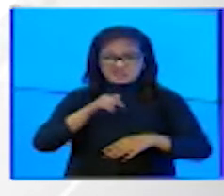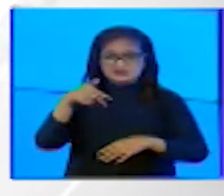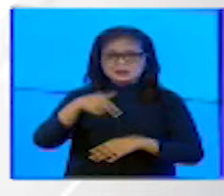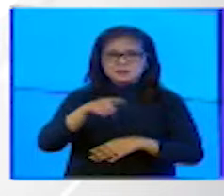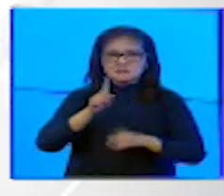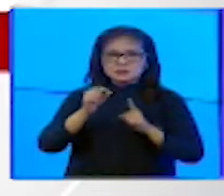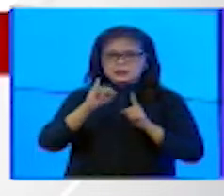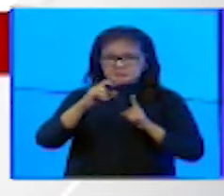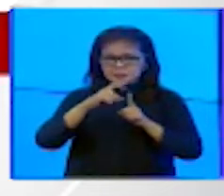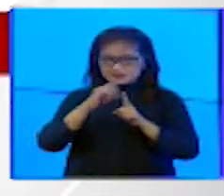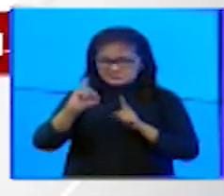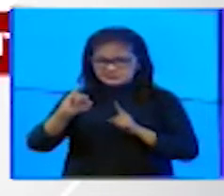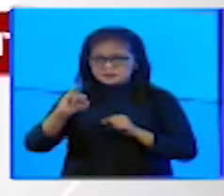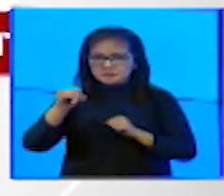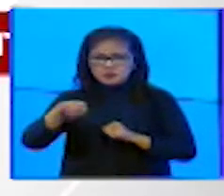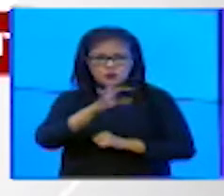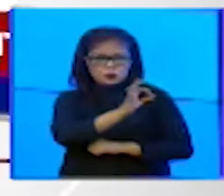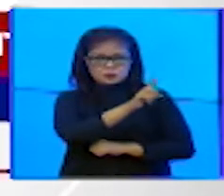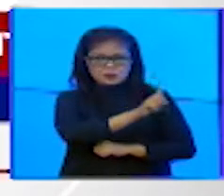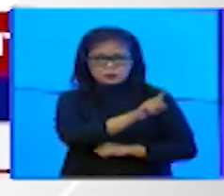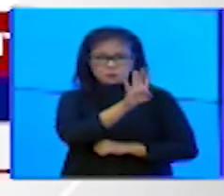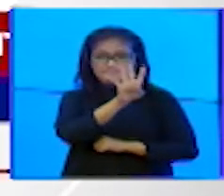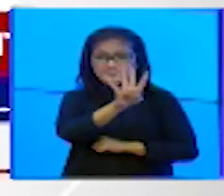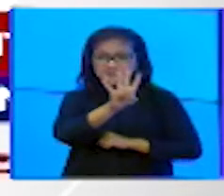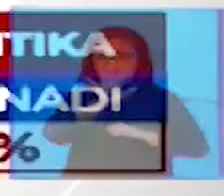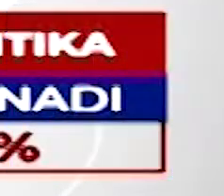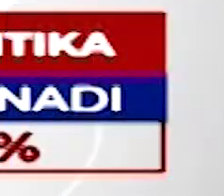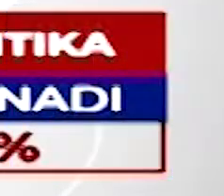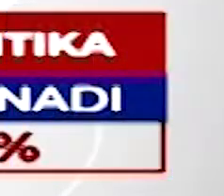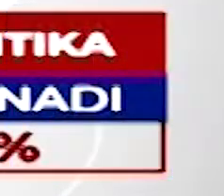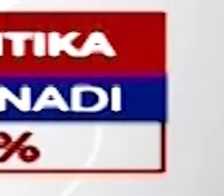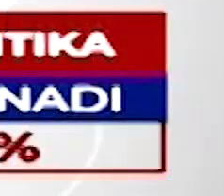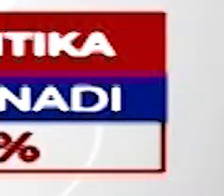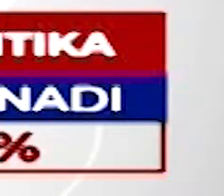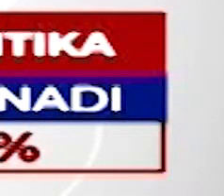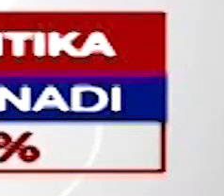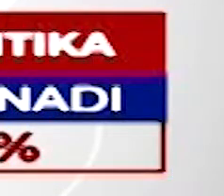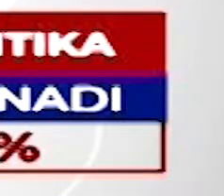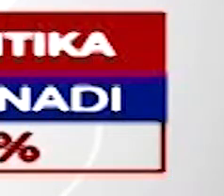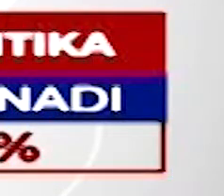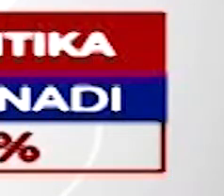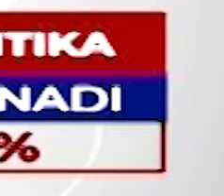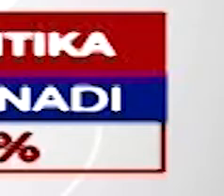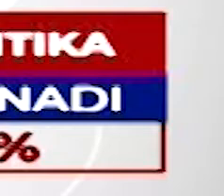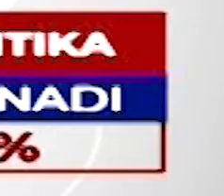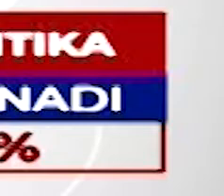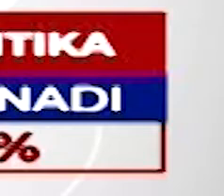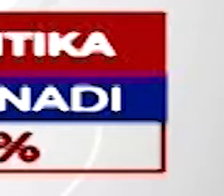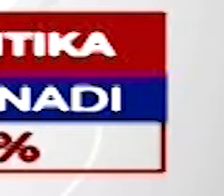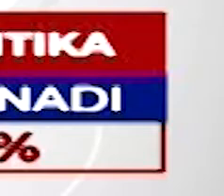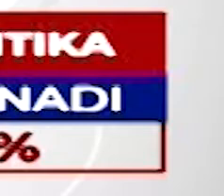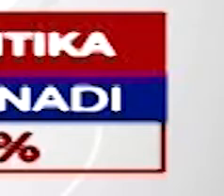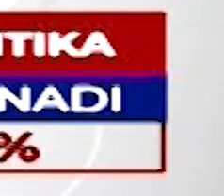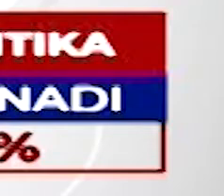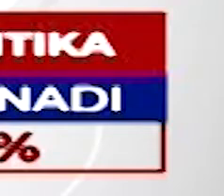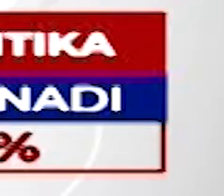kemenangan paslon nomor urut 1 sebesar 45,18%. Paslon nomor urut 2 sebesar 42,7%, sedangkan paslon